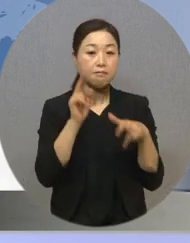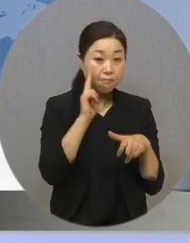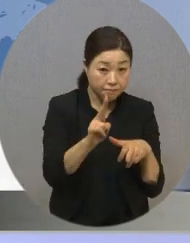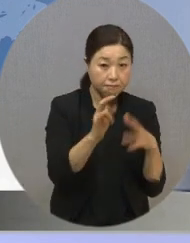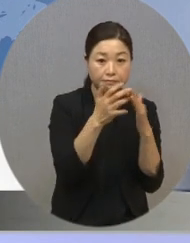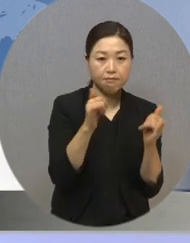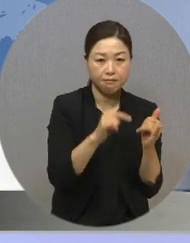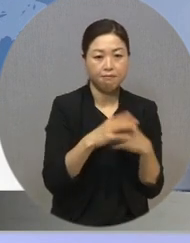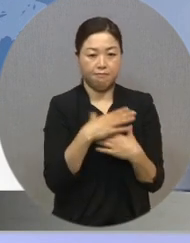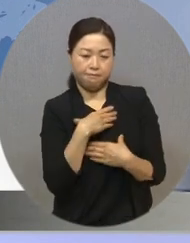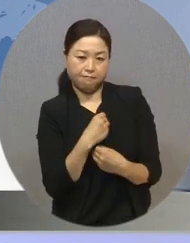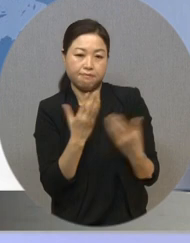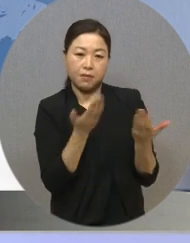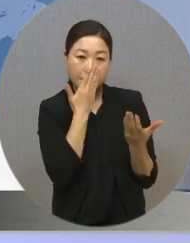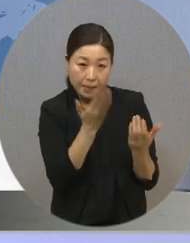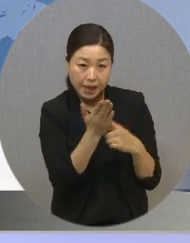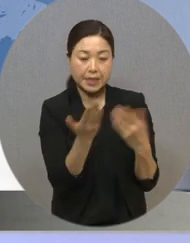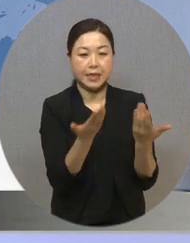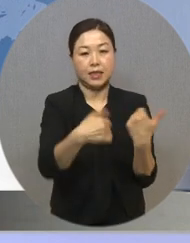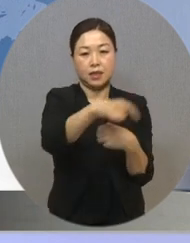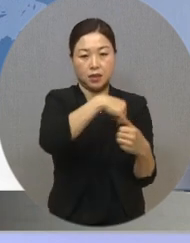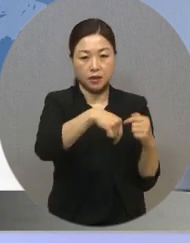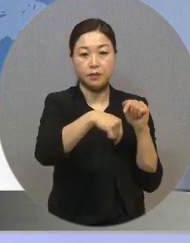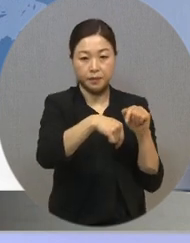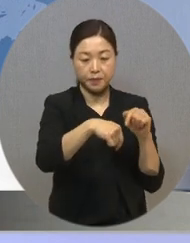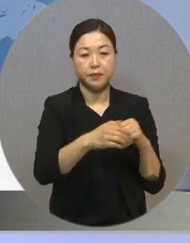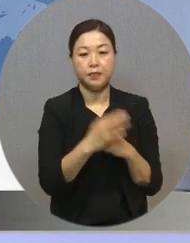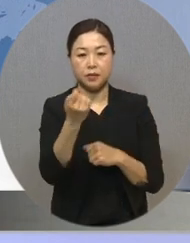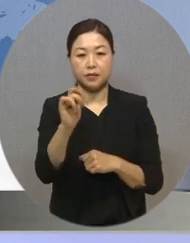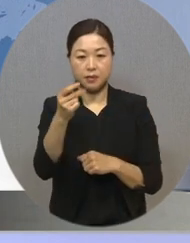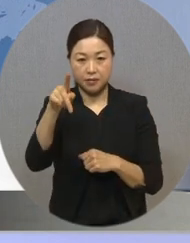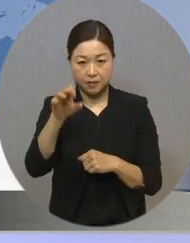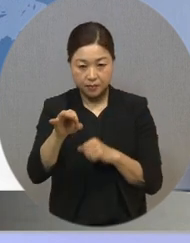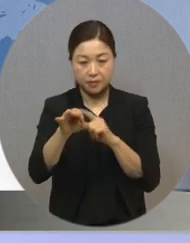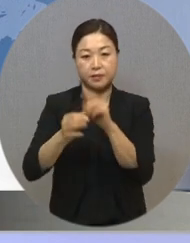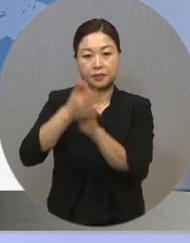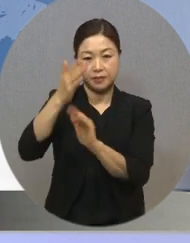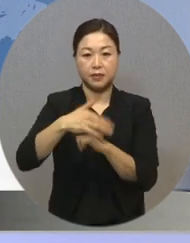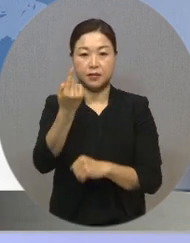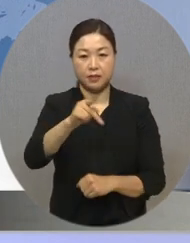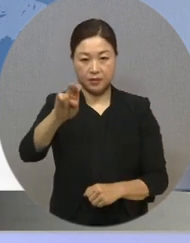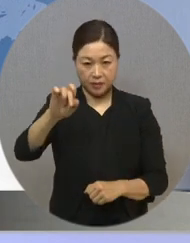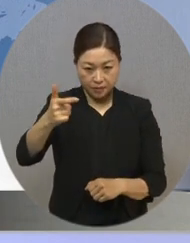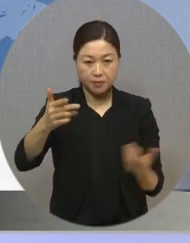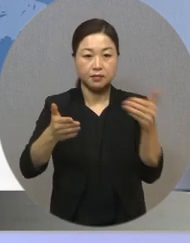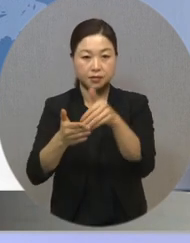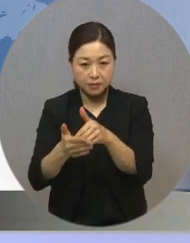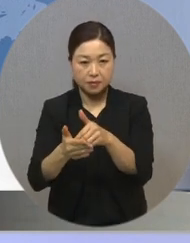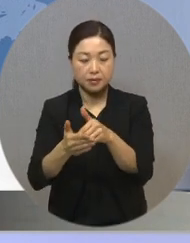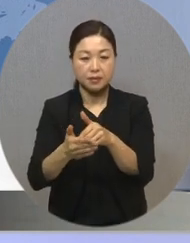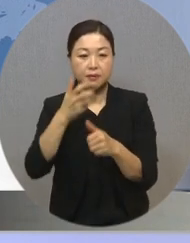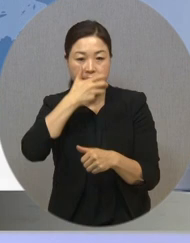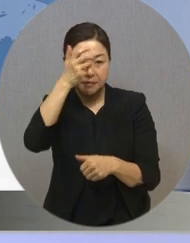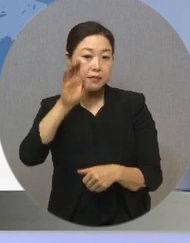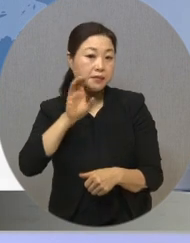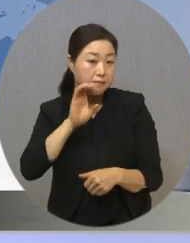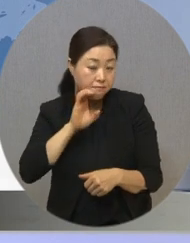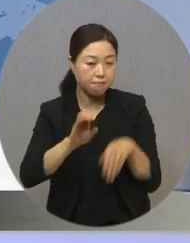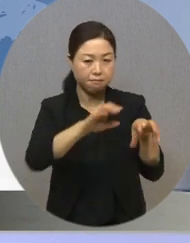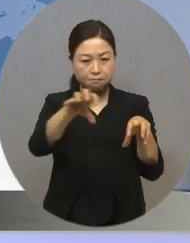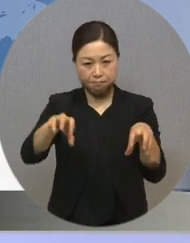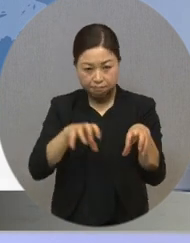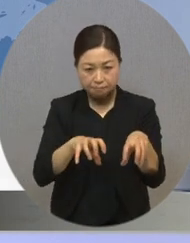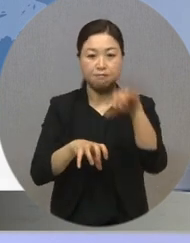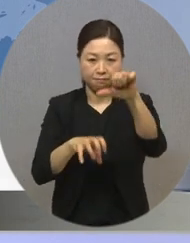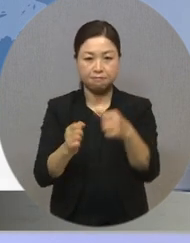중증장애인이 안정적으로 일할 수 있는 근로 환경이니만큼 광양시는 2026년까지 드림카페를 총